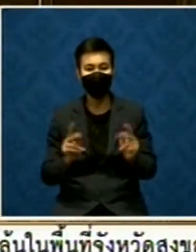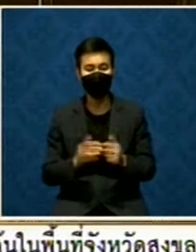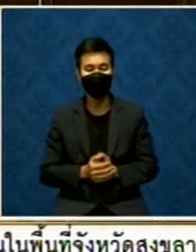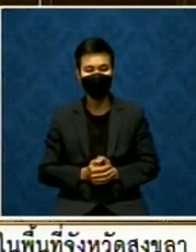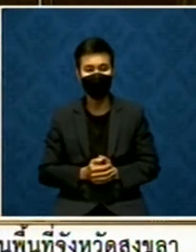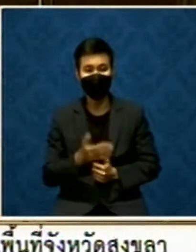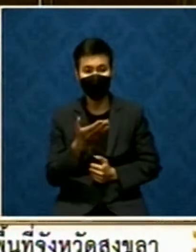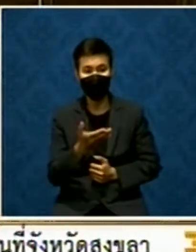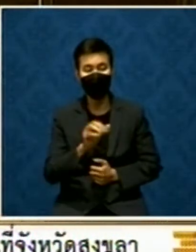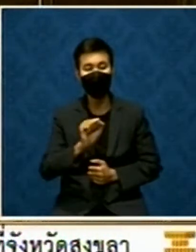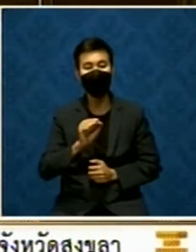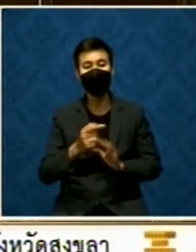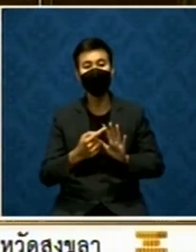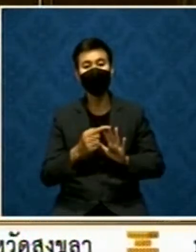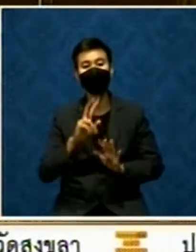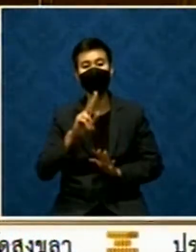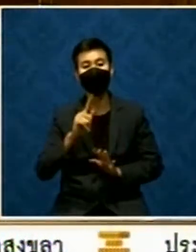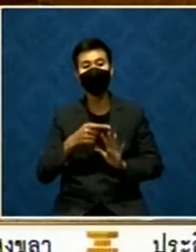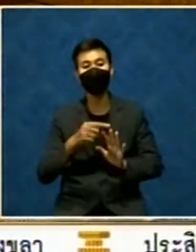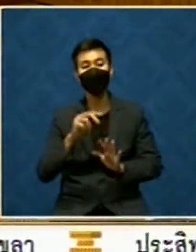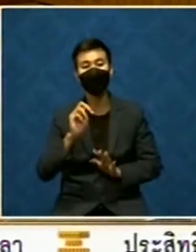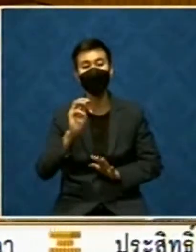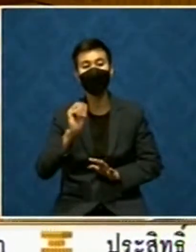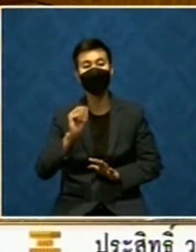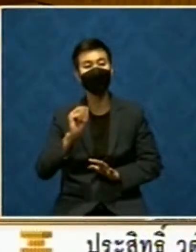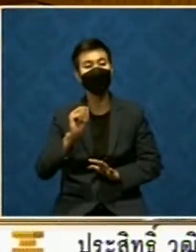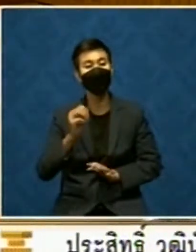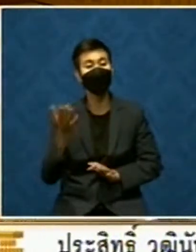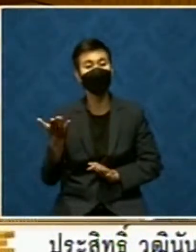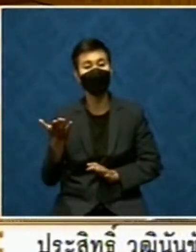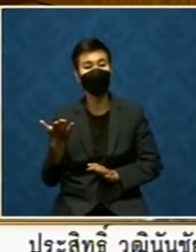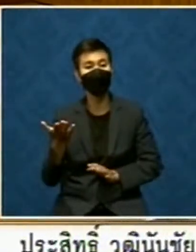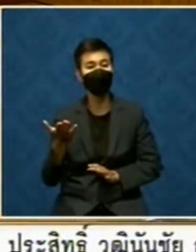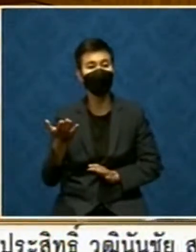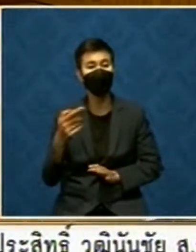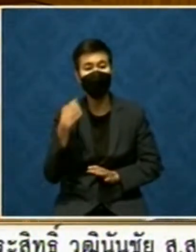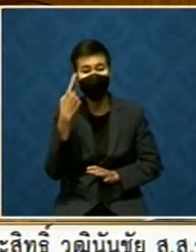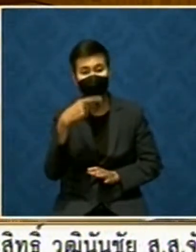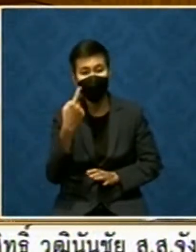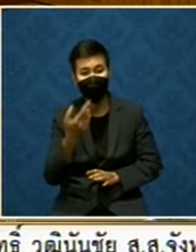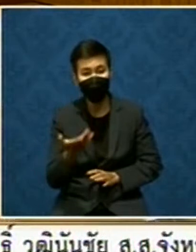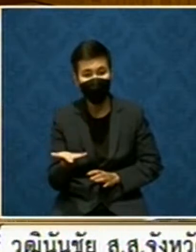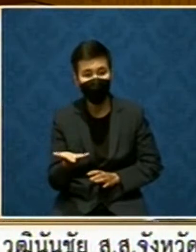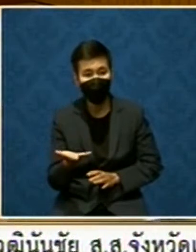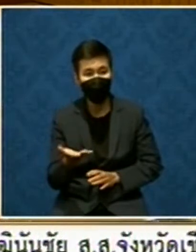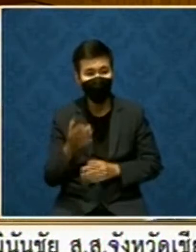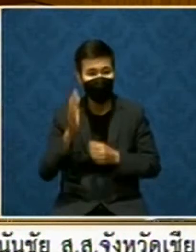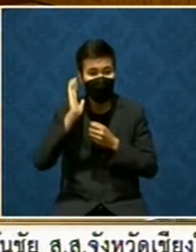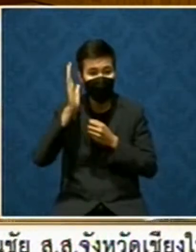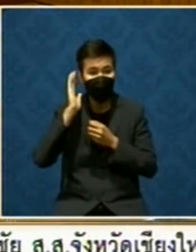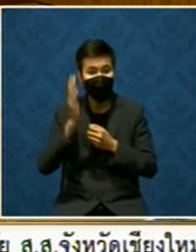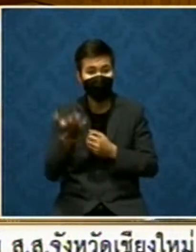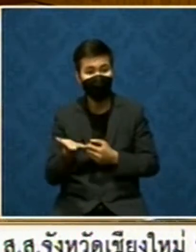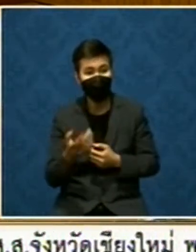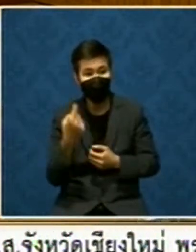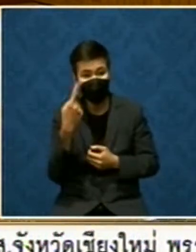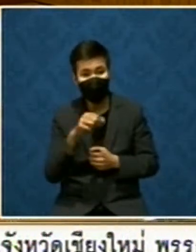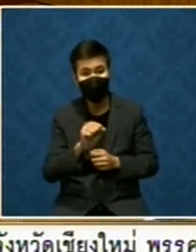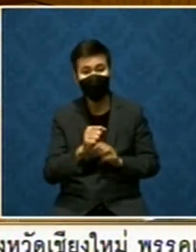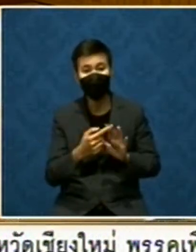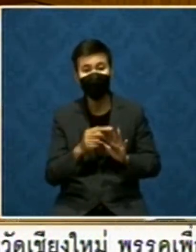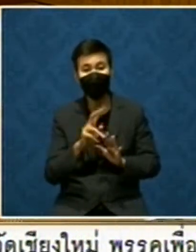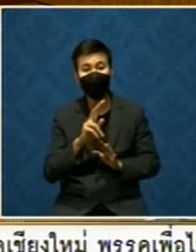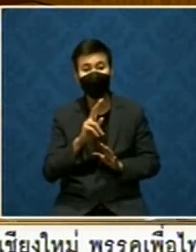ดเหลือ11 เขาเป็น15แล้วตัดเหลือ11 อ๋อ คือมันจะโผล่ไม่โผล่ ตัดเหลือ10ตัดเหลือ11อะไรเงี้ยมันจะโผล่ไม่โผล ่มันโผล่ไม่